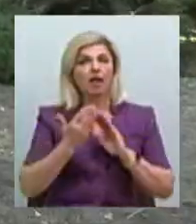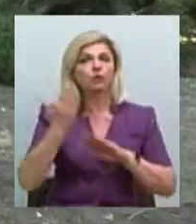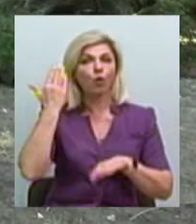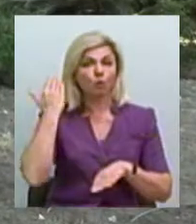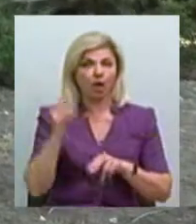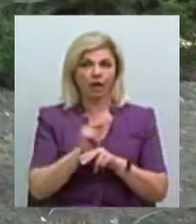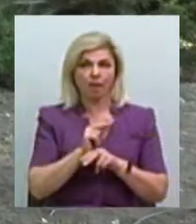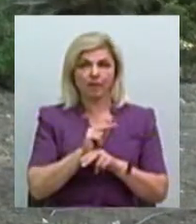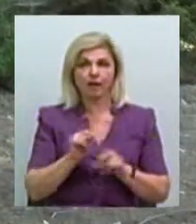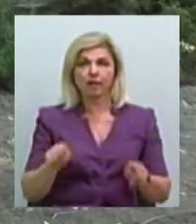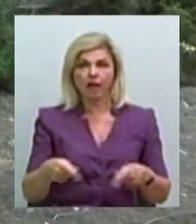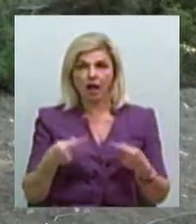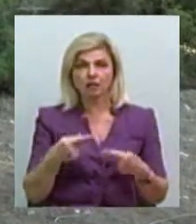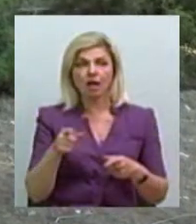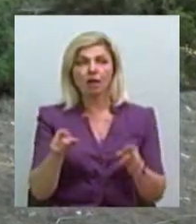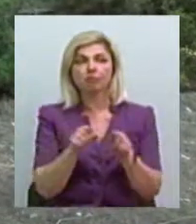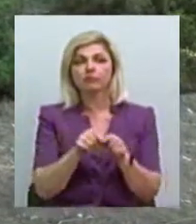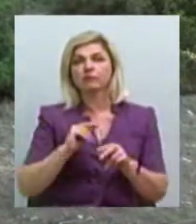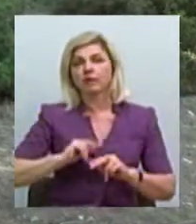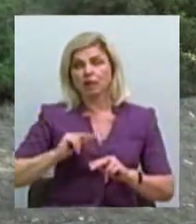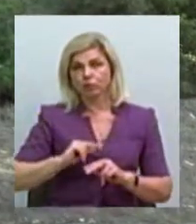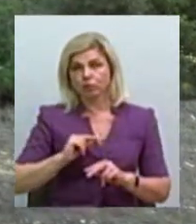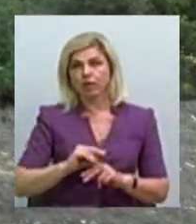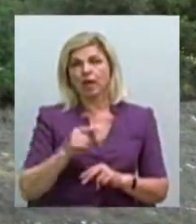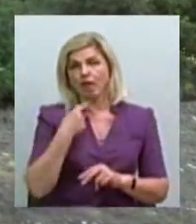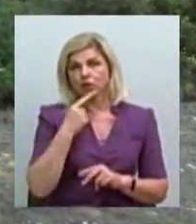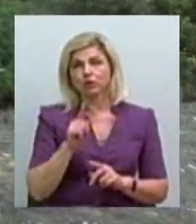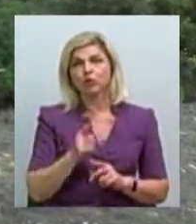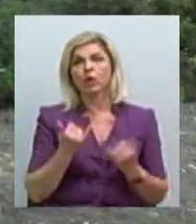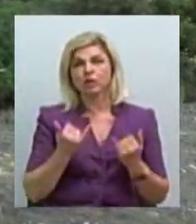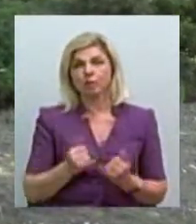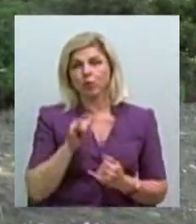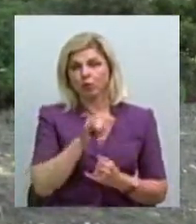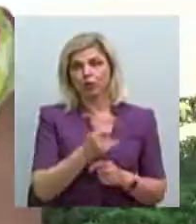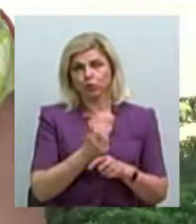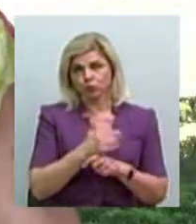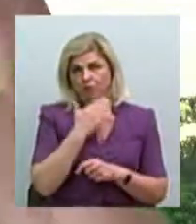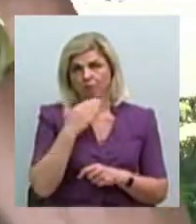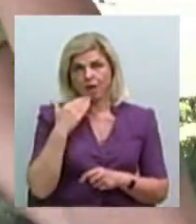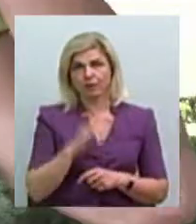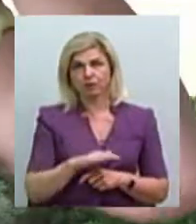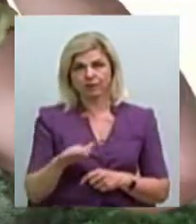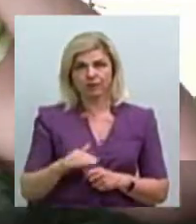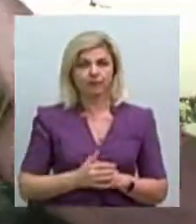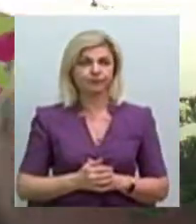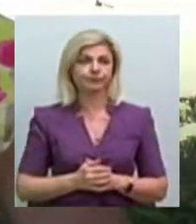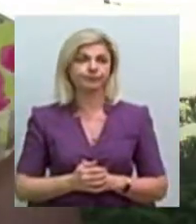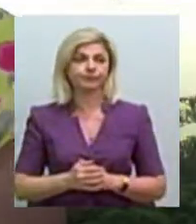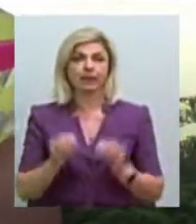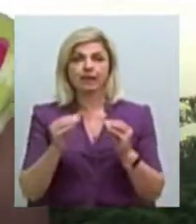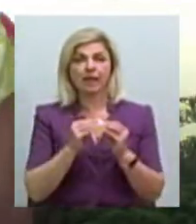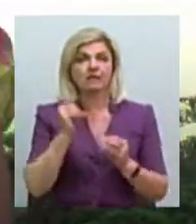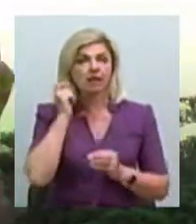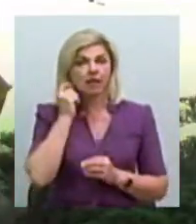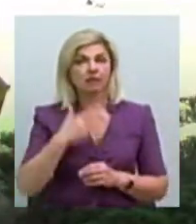реабілітацію. Вона співпрацює з наркологічним центром «Друге дихання». Каже, що тепер у неї дуже багато дітей. 10 років мій син знаходиться.